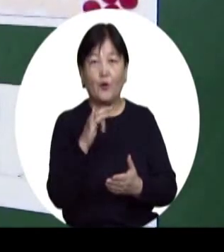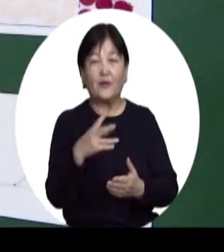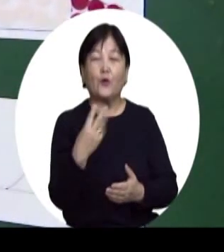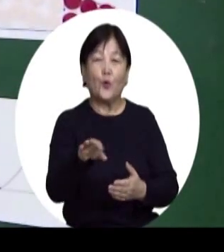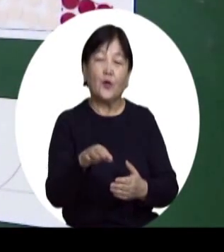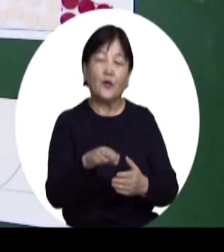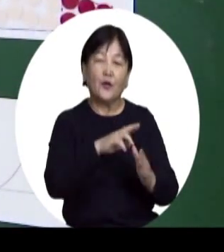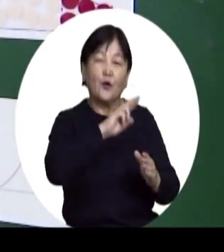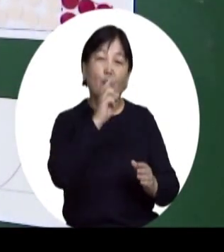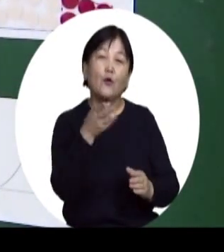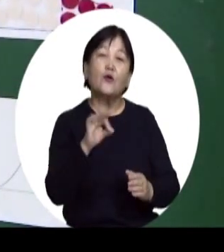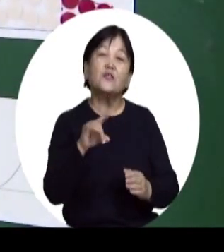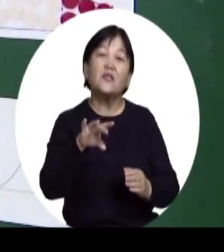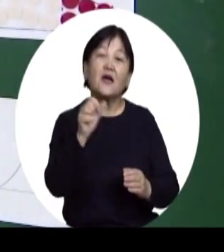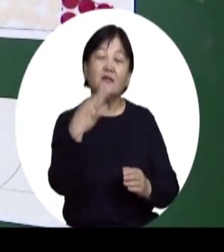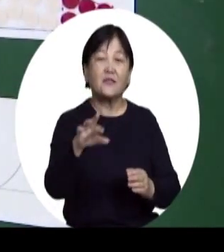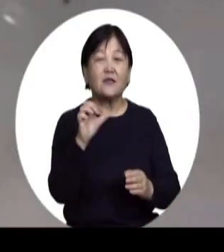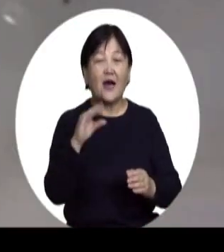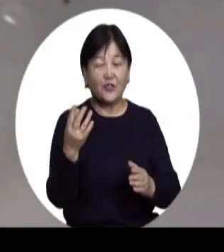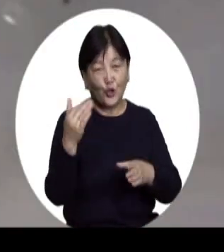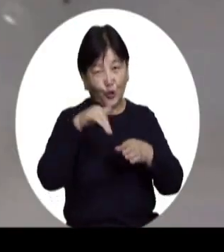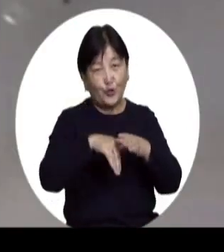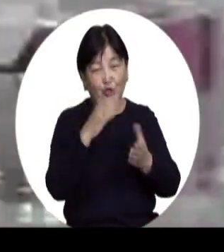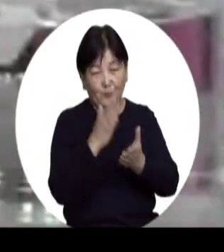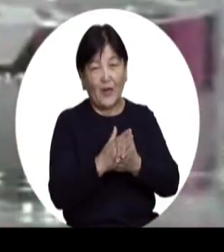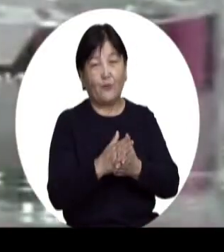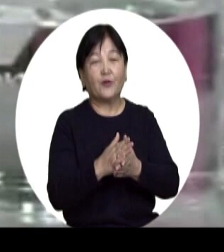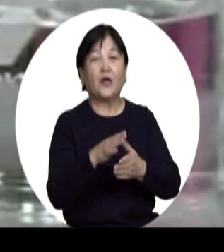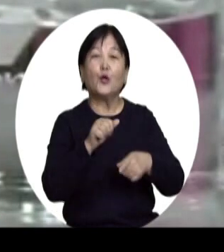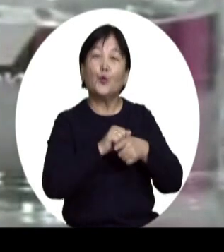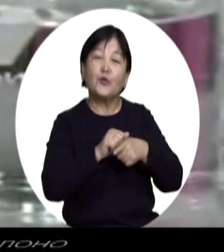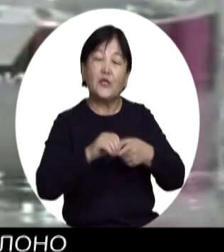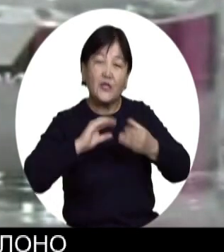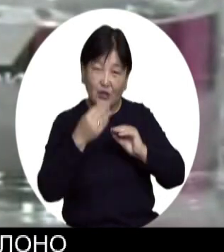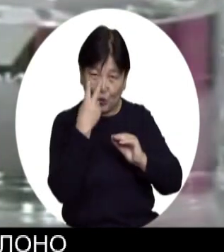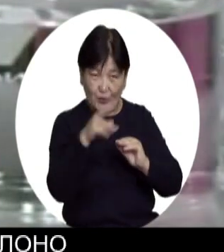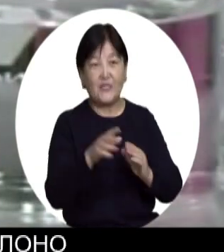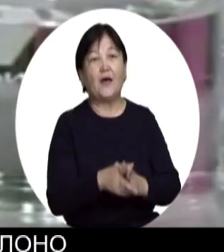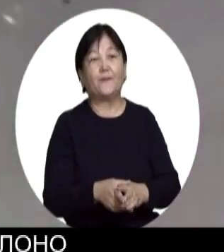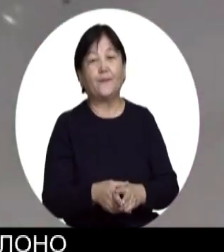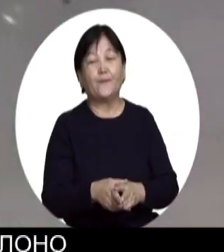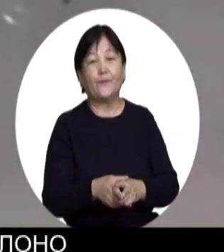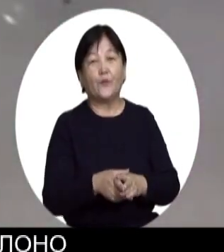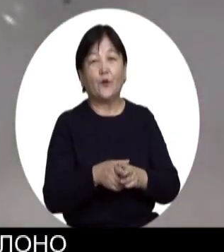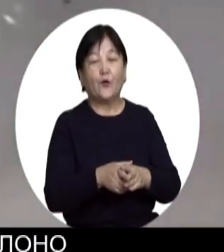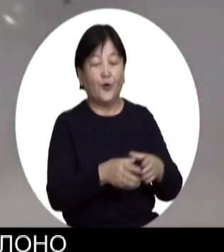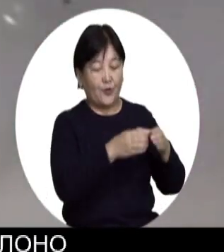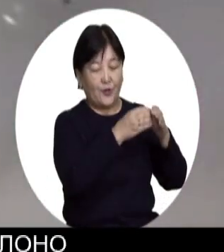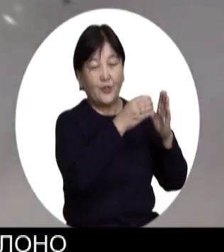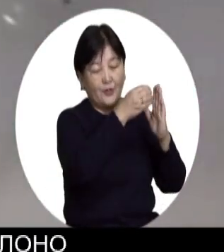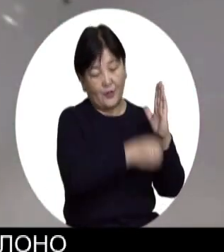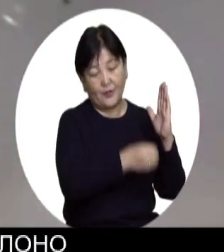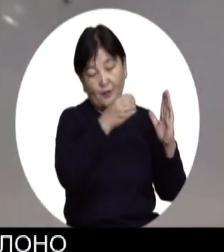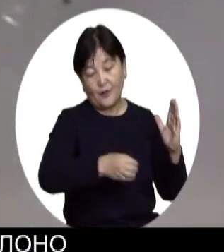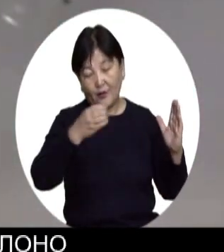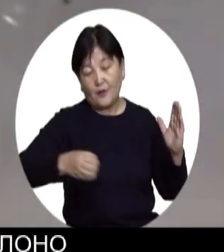хэрхэн нөлөөлөх талаар туршилт хийж үзцгээе. За мөн теосульфатын хүчлэлэг орчиндх эсэлтэй